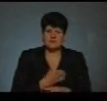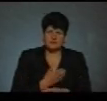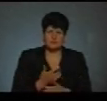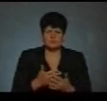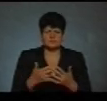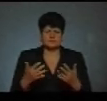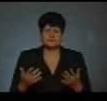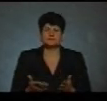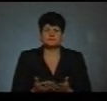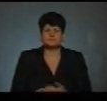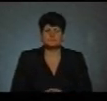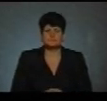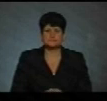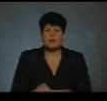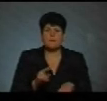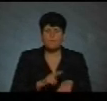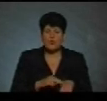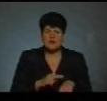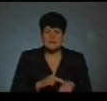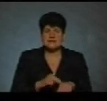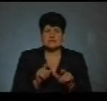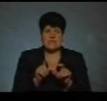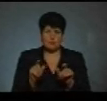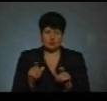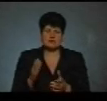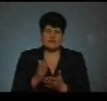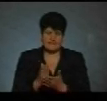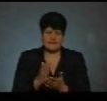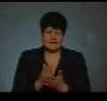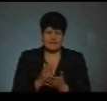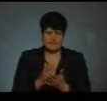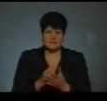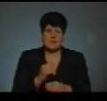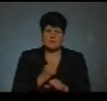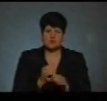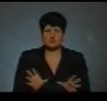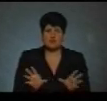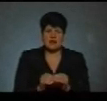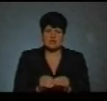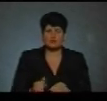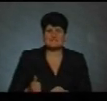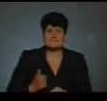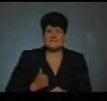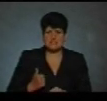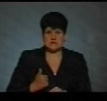інших заходів безпеки? Поліцейські на пунктах є контрольно-пропускних, працюють разом з військовими.